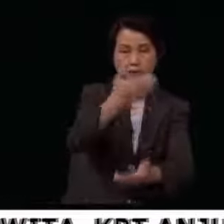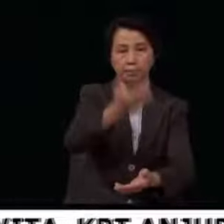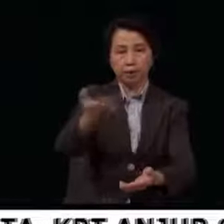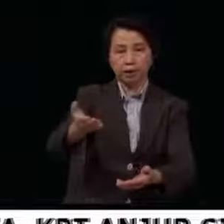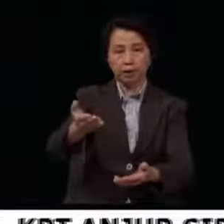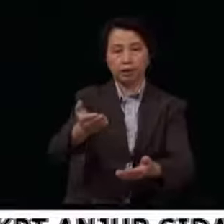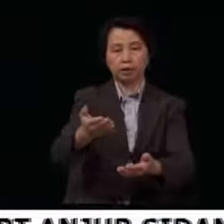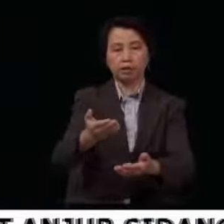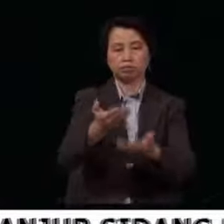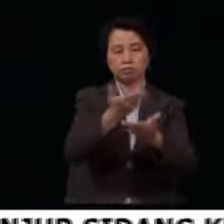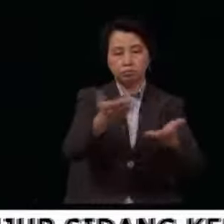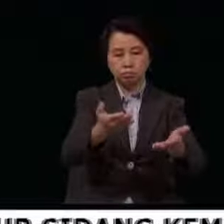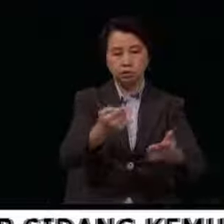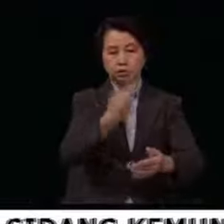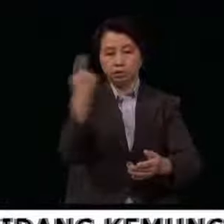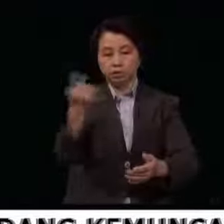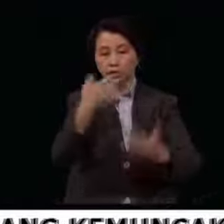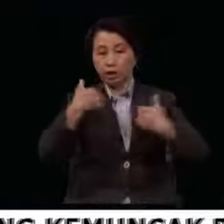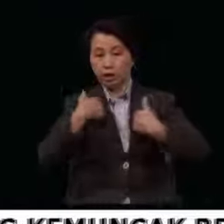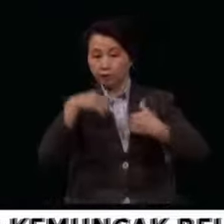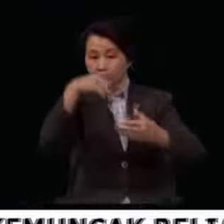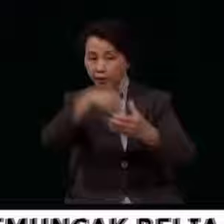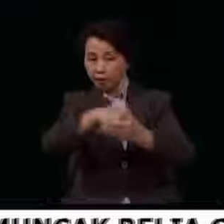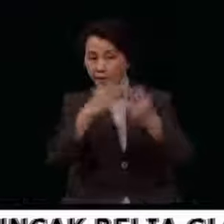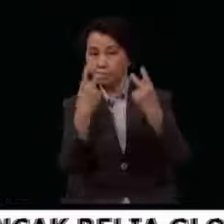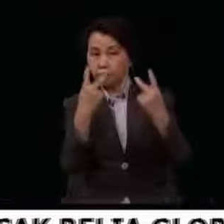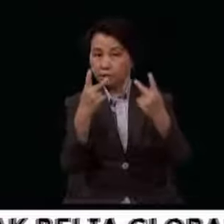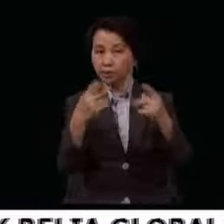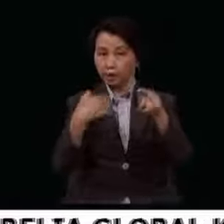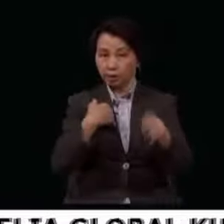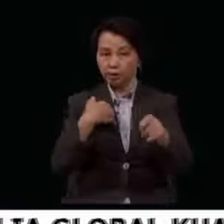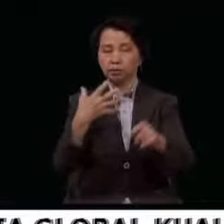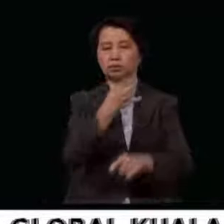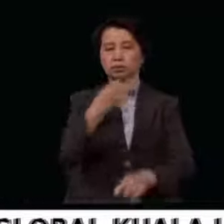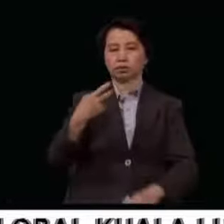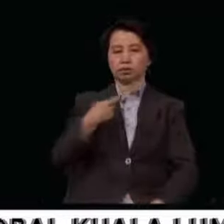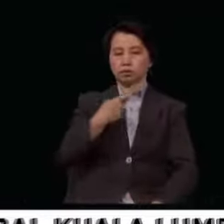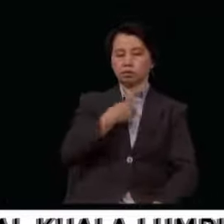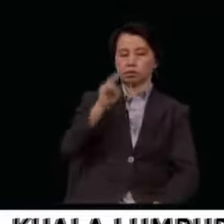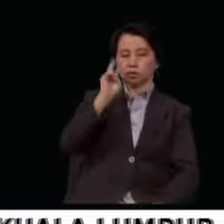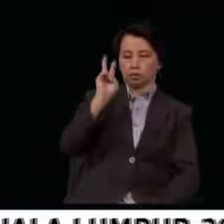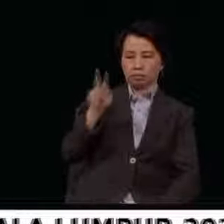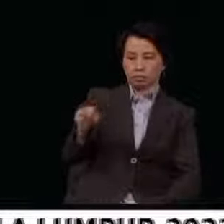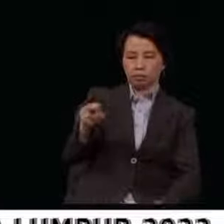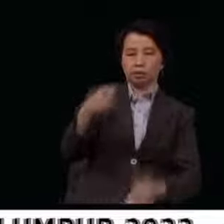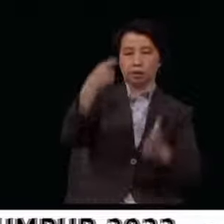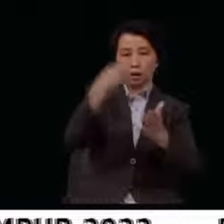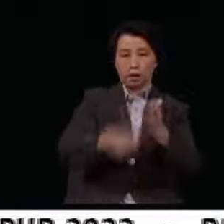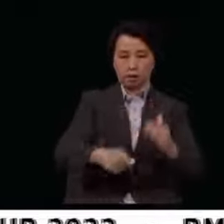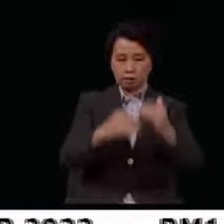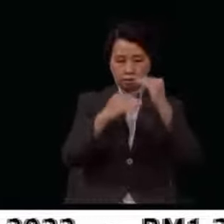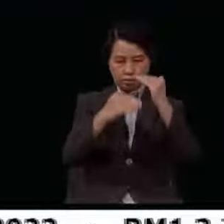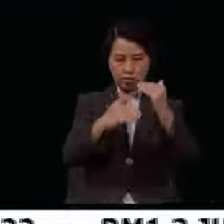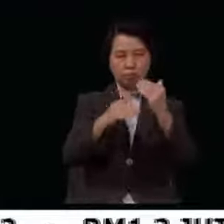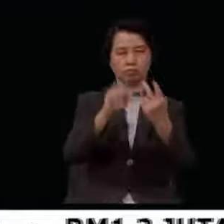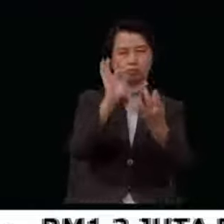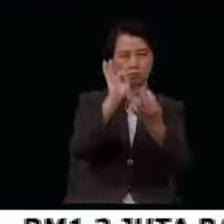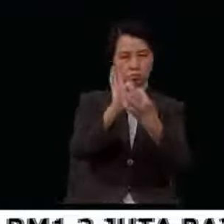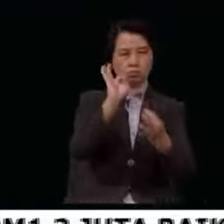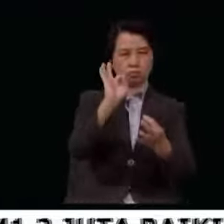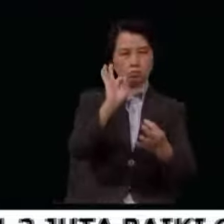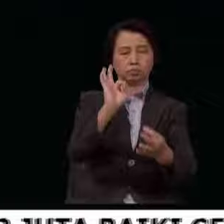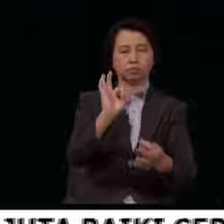bagaimana apa Nah kelancarannya waktunya ganda dan juga kita